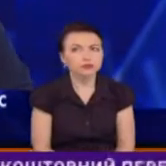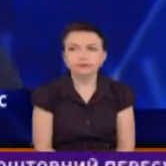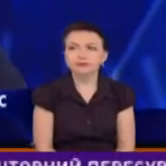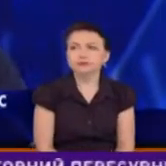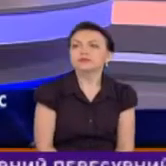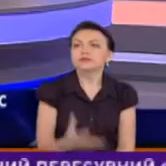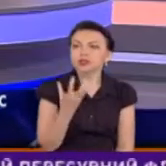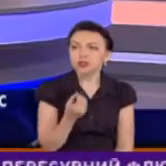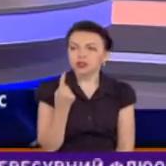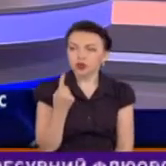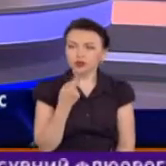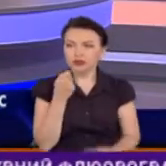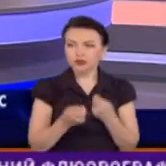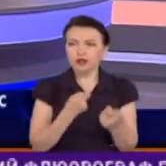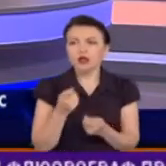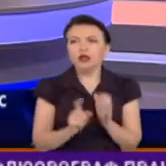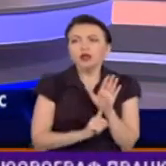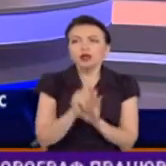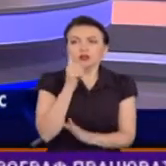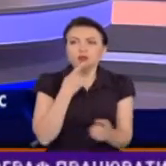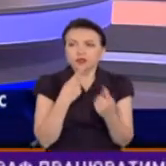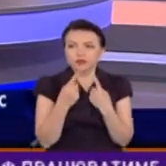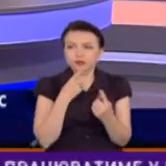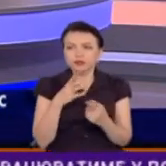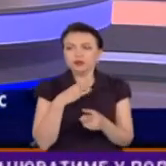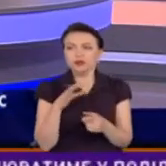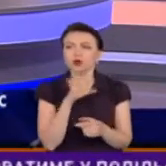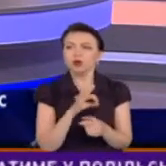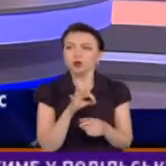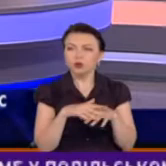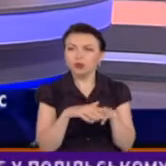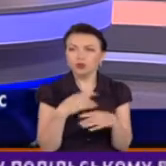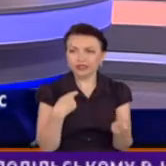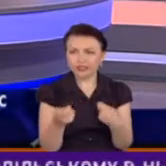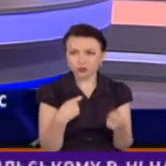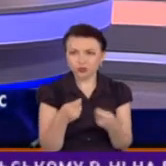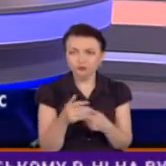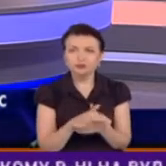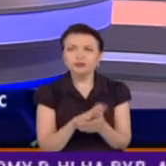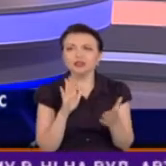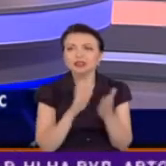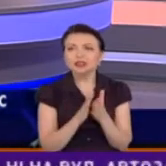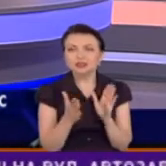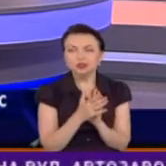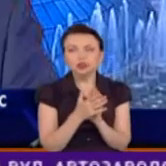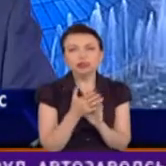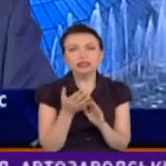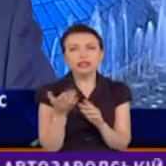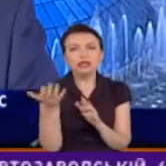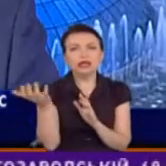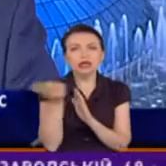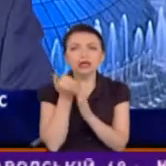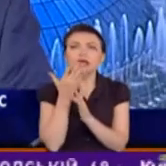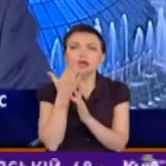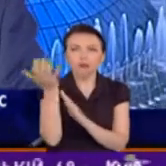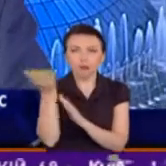одна така деталь. В нас на початку розмови, пані Марія, відносно ринку і ситуації з імпортом. Тобто, коли